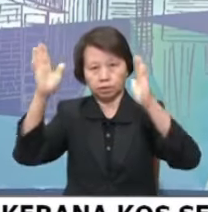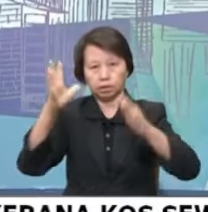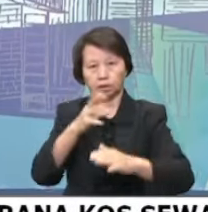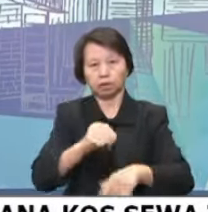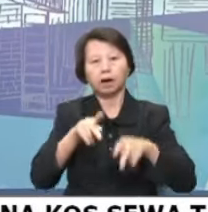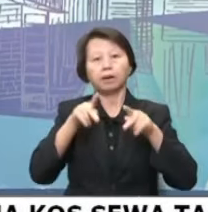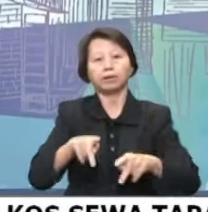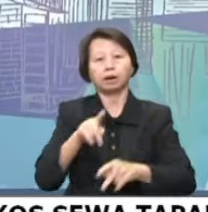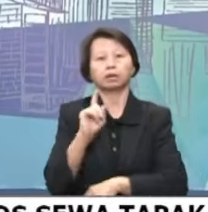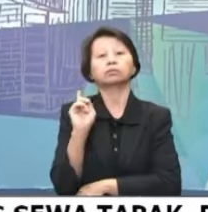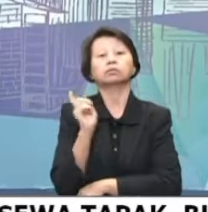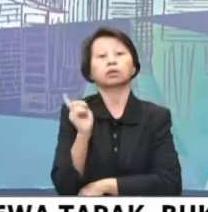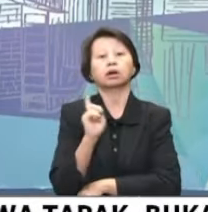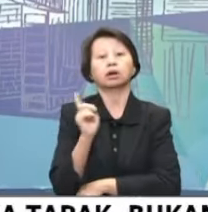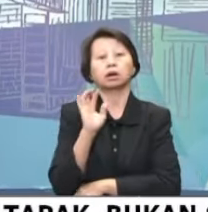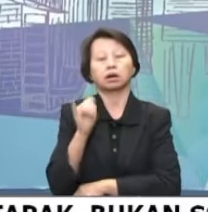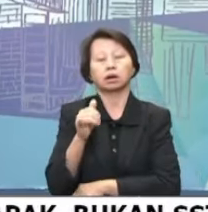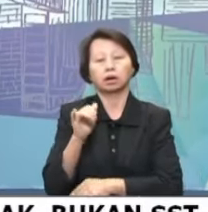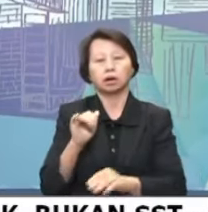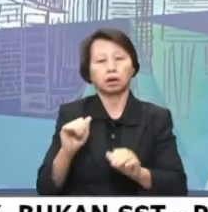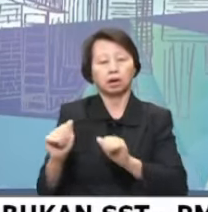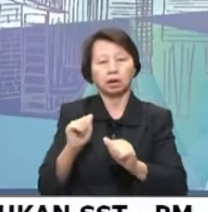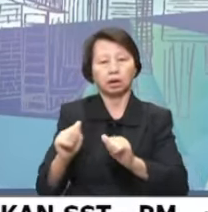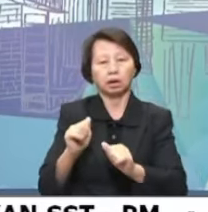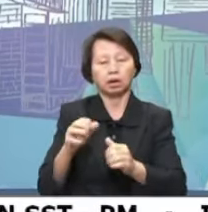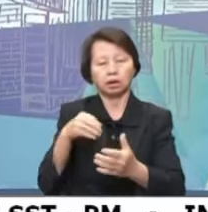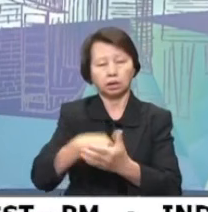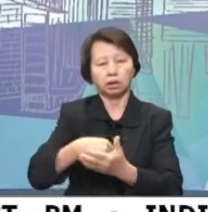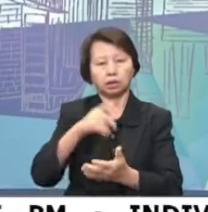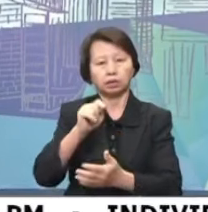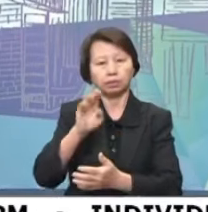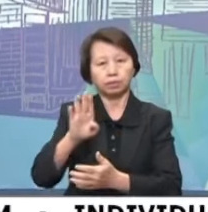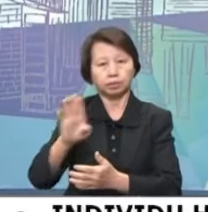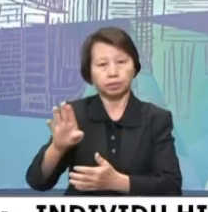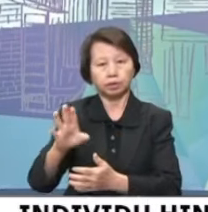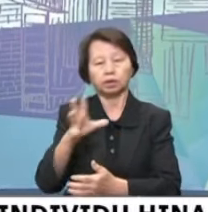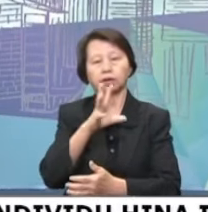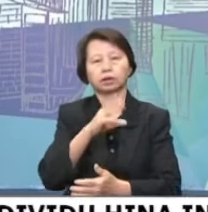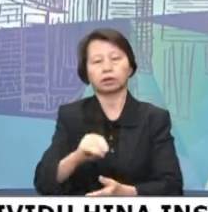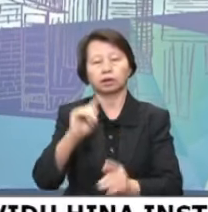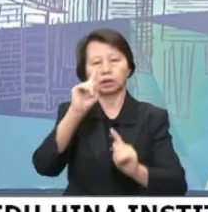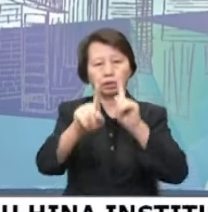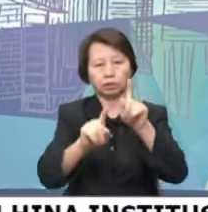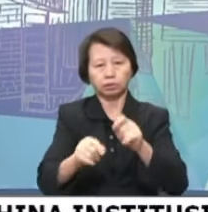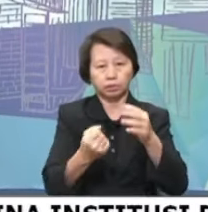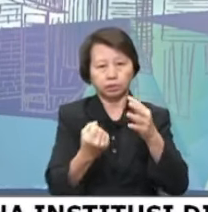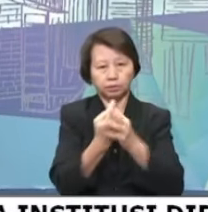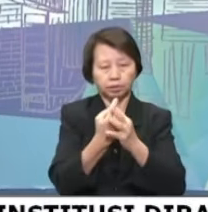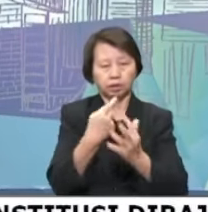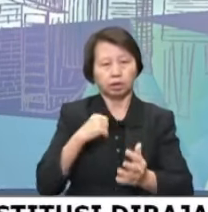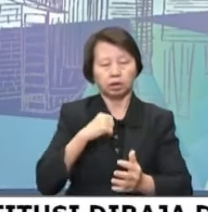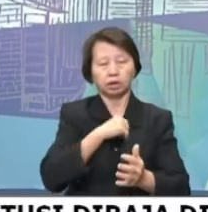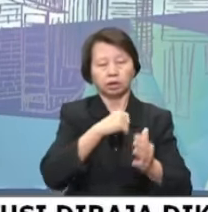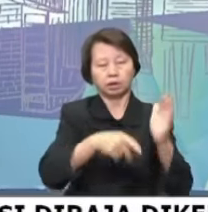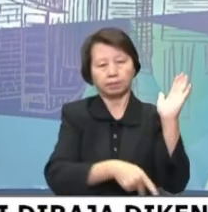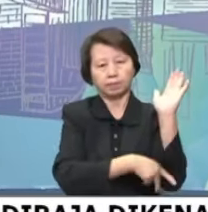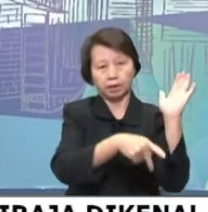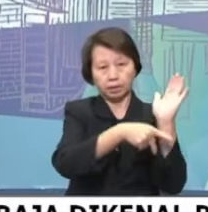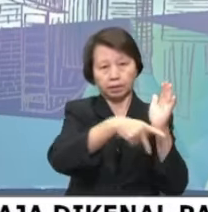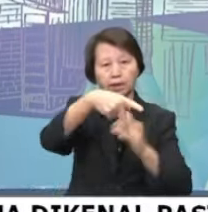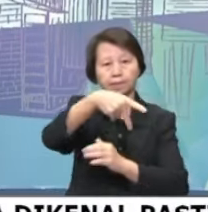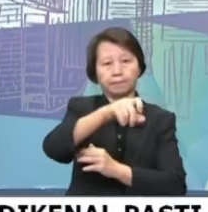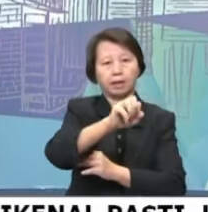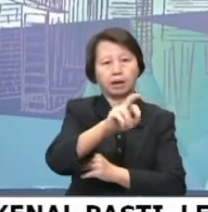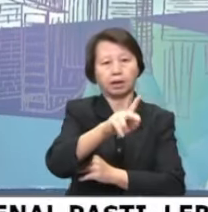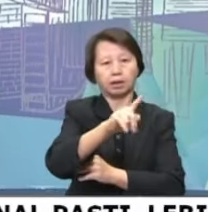yang akan off-take TBB ini. Dan antara lainnya soalan yang akan dibangkitkan oleh Ahli Parlimen Parit dan akan